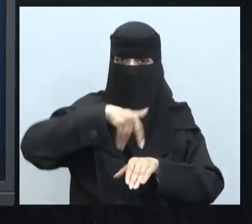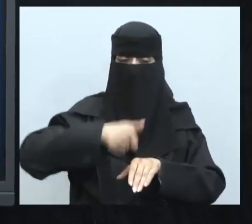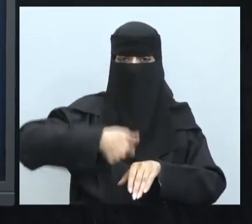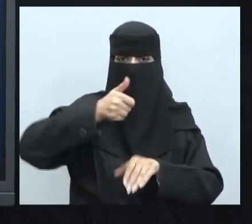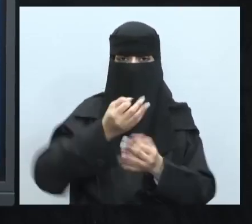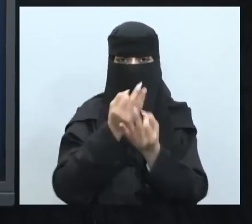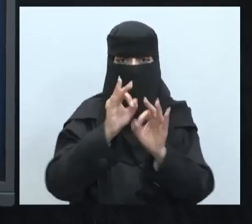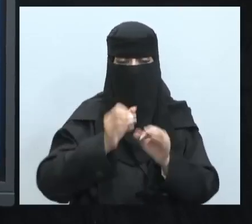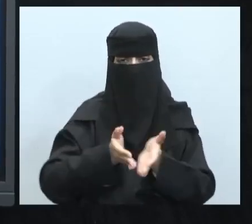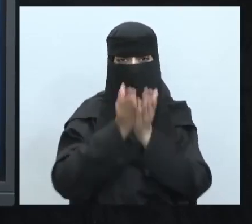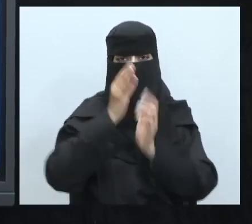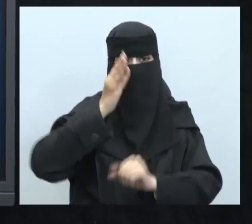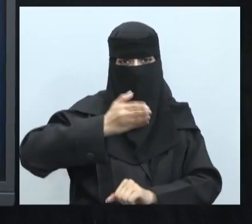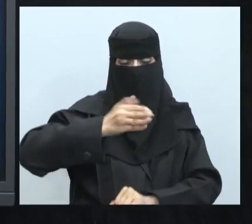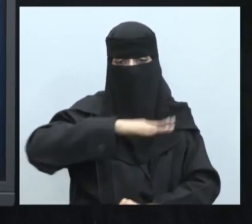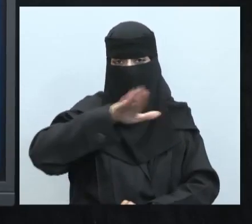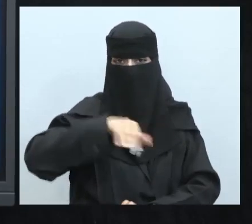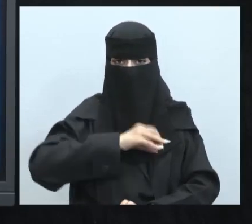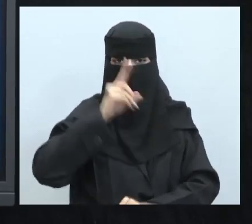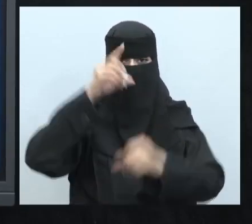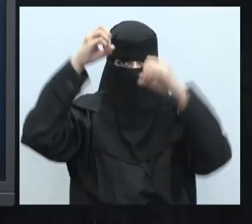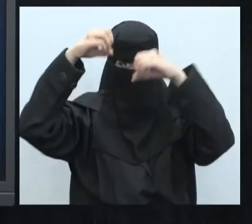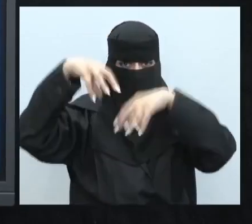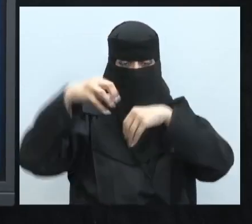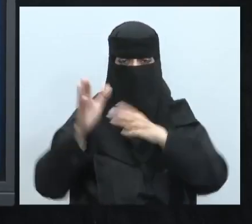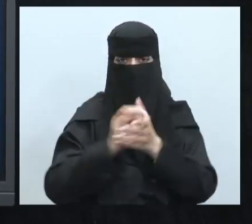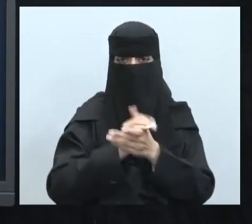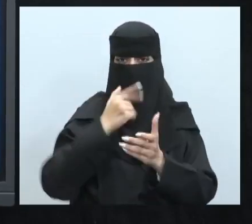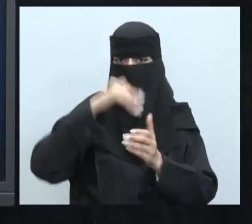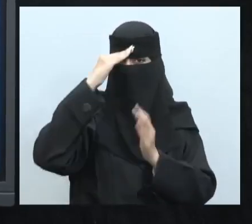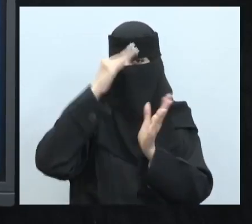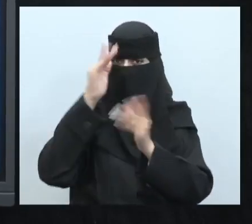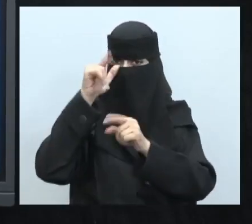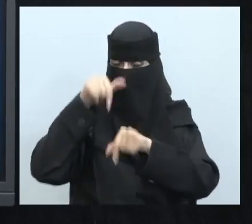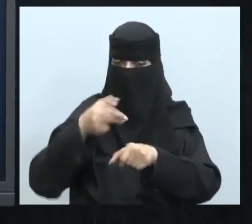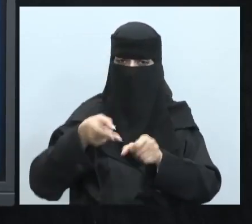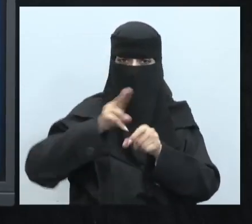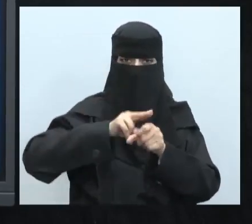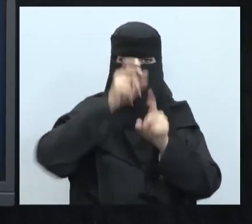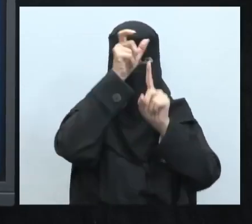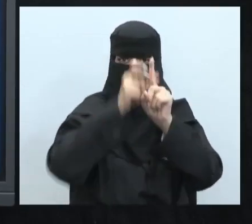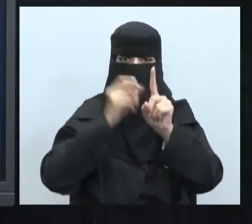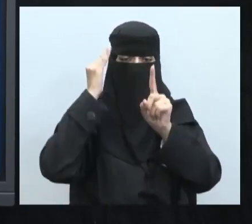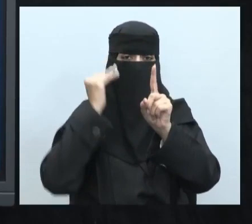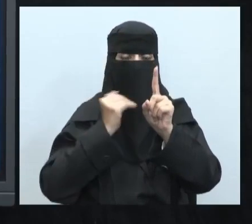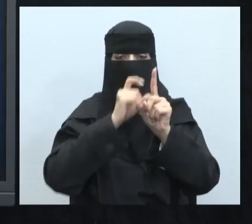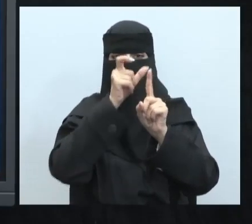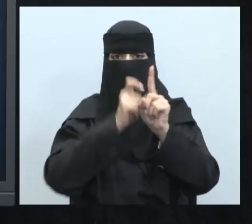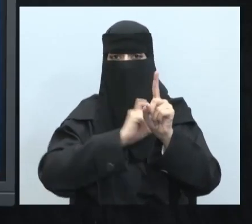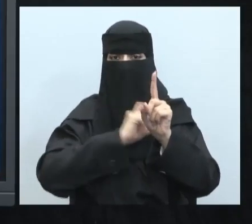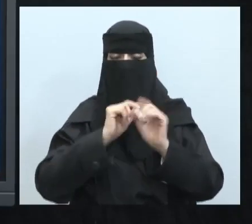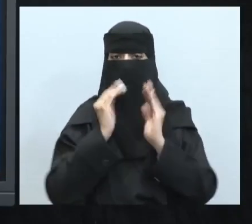الصلاتي وازك السلام السلام عليكم ورحمه الله وبركاته واهلا وسهلا بكم اعزائي طلابا وطالبات